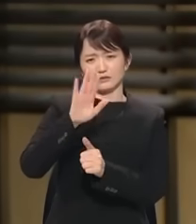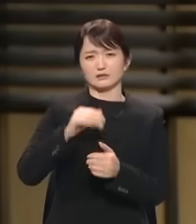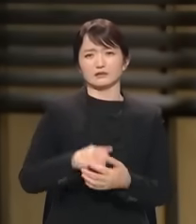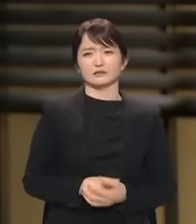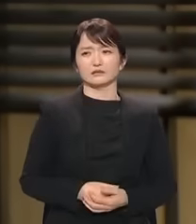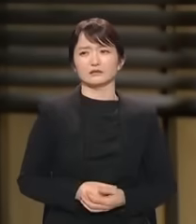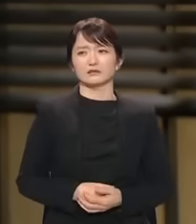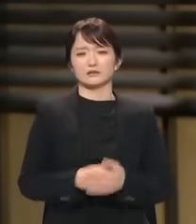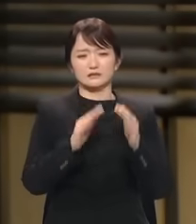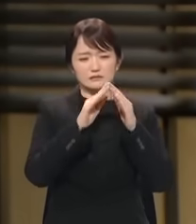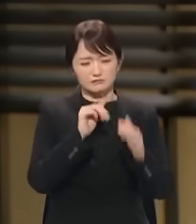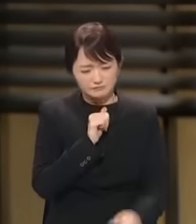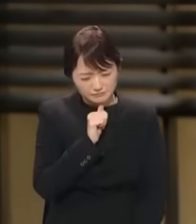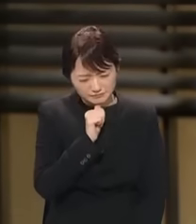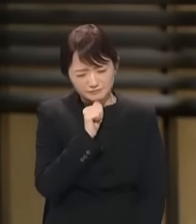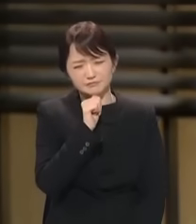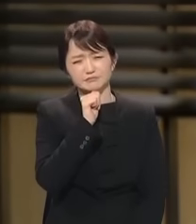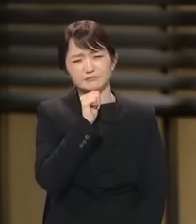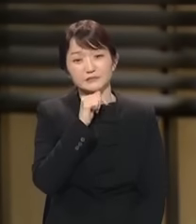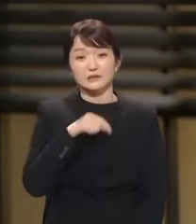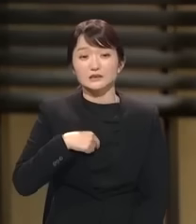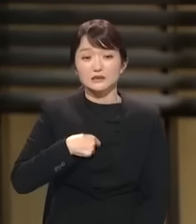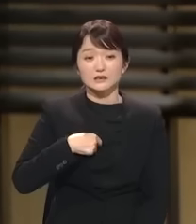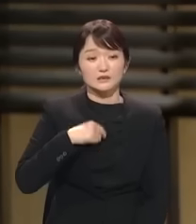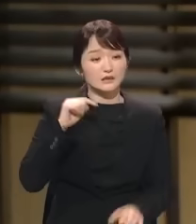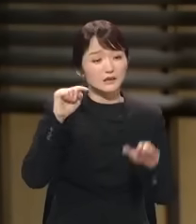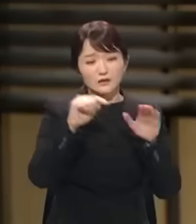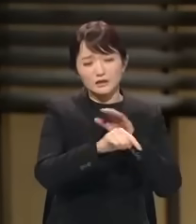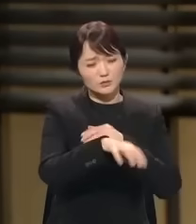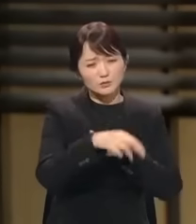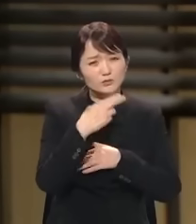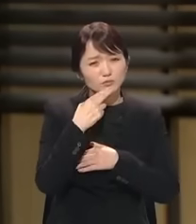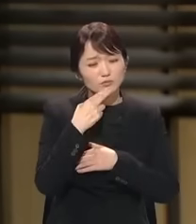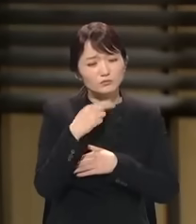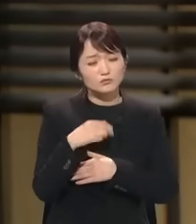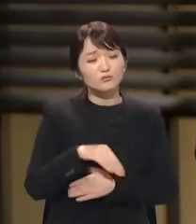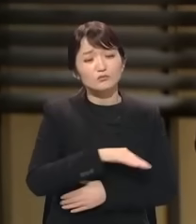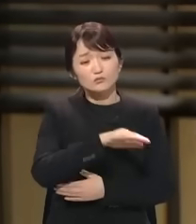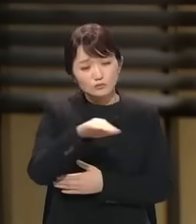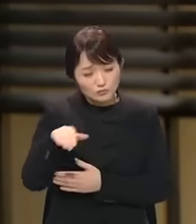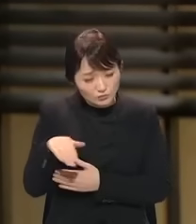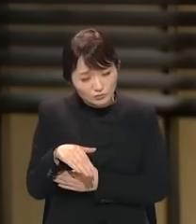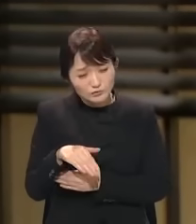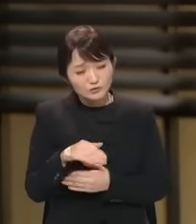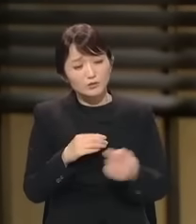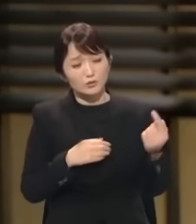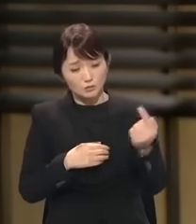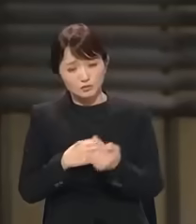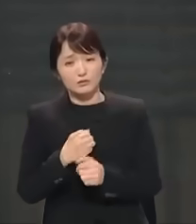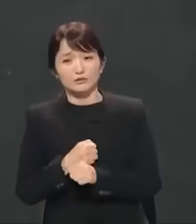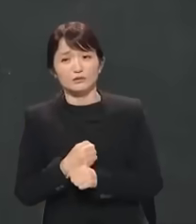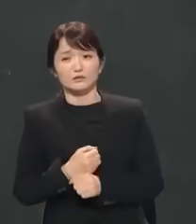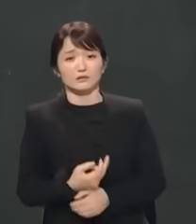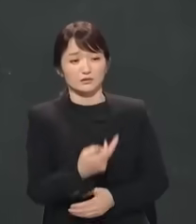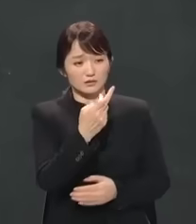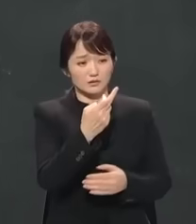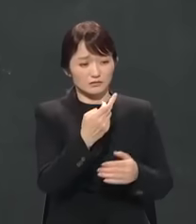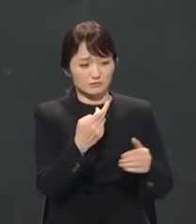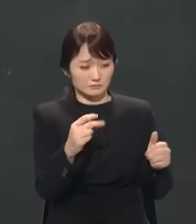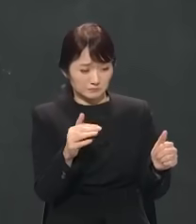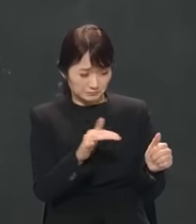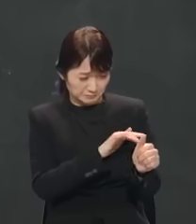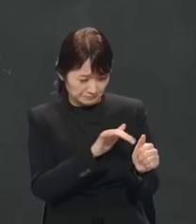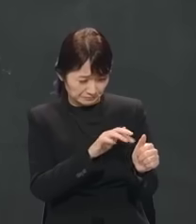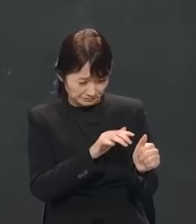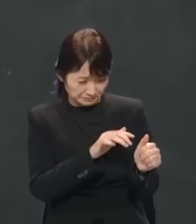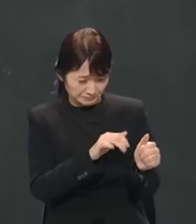것처럼 집이 가난해서 자기가 오할 데가 없어서 우리가 거둬 준 건데 그 형이 꼬득여 가지고 우리를 고소하게 만든거다 돈 노리고 한거다 이런